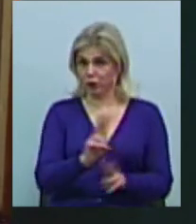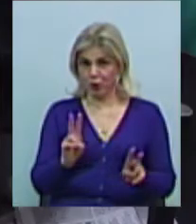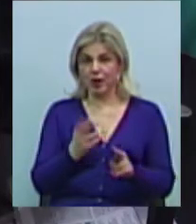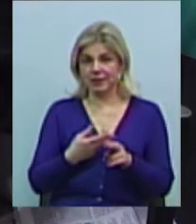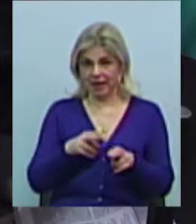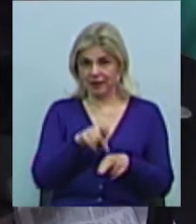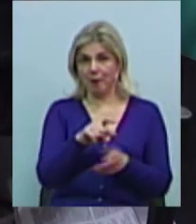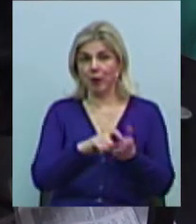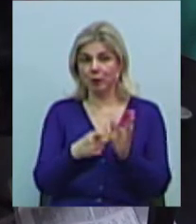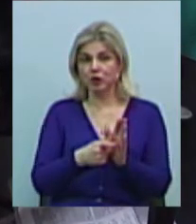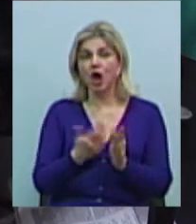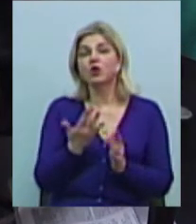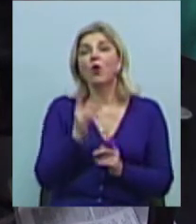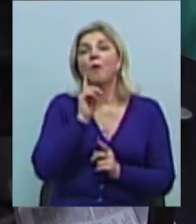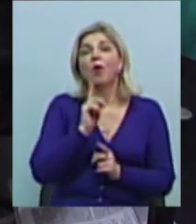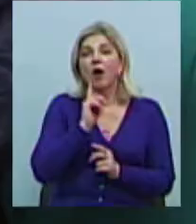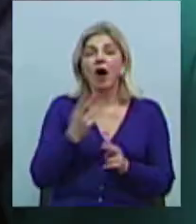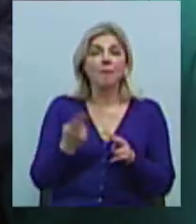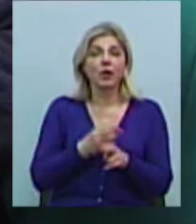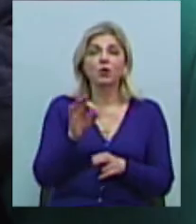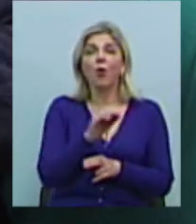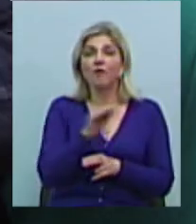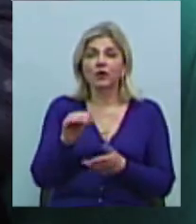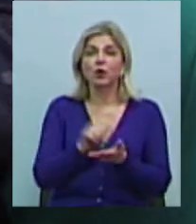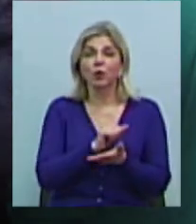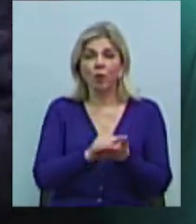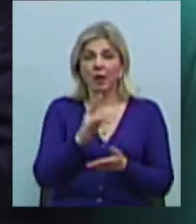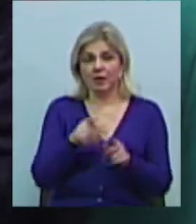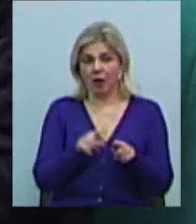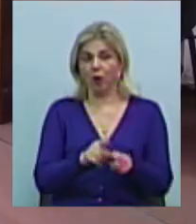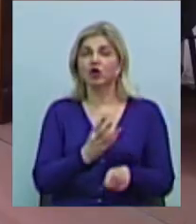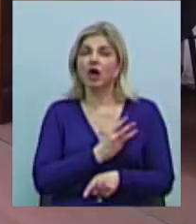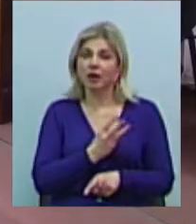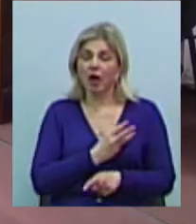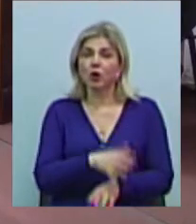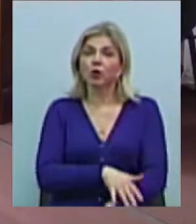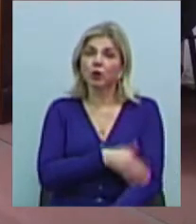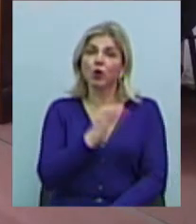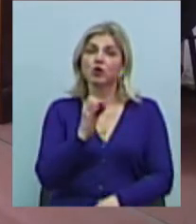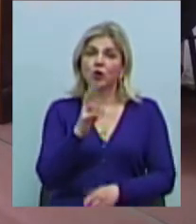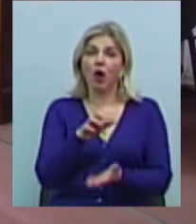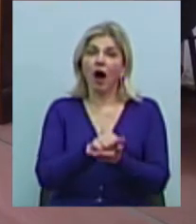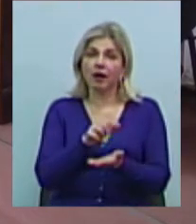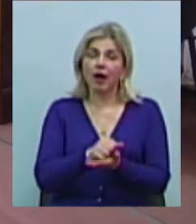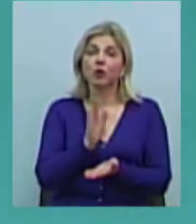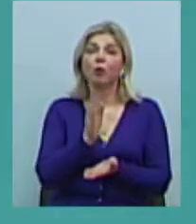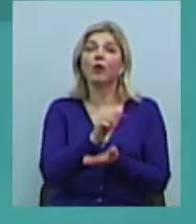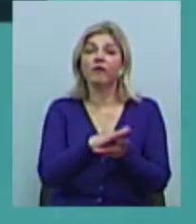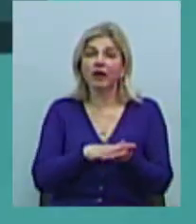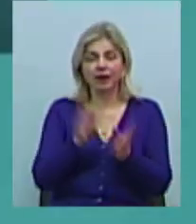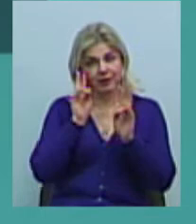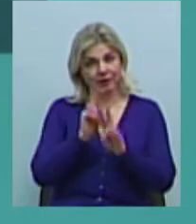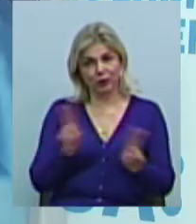Та скільки це поки? Без офіційних документів на таку бажану довгострокову оренду буде тривати – невідомо.